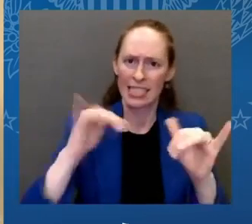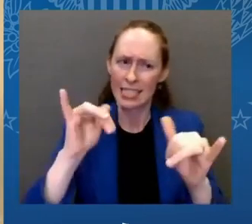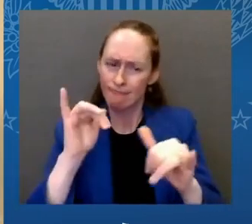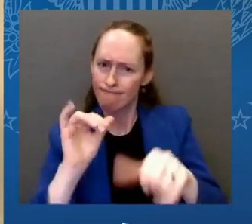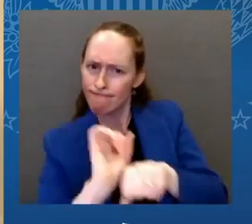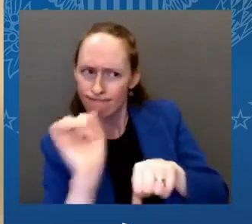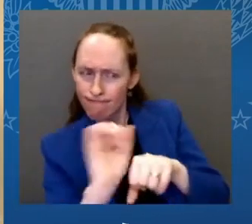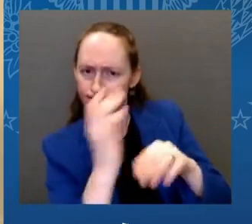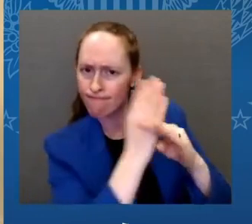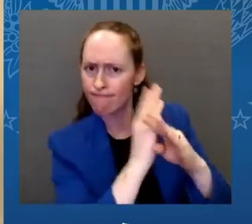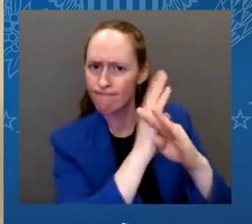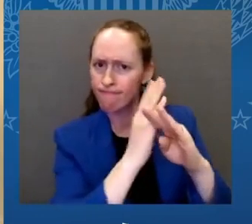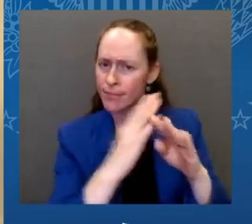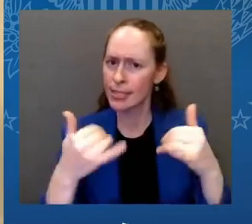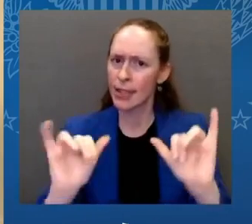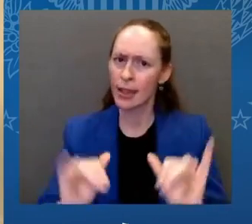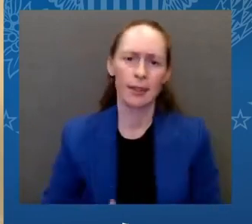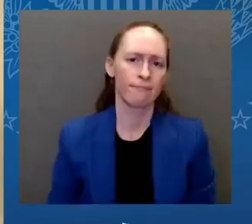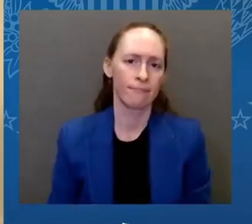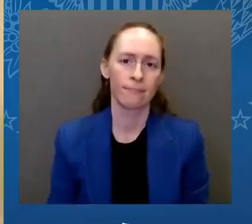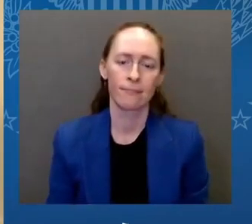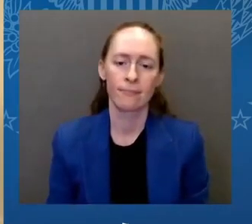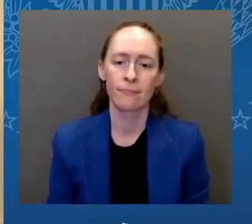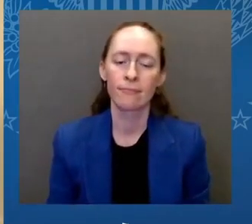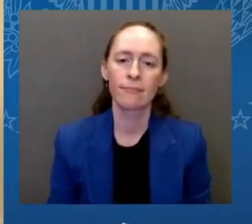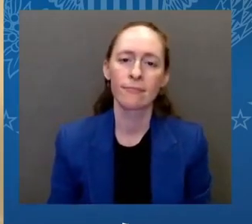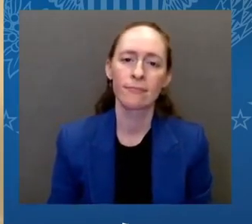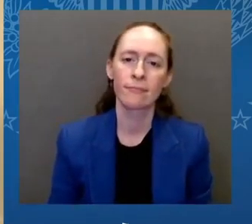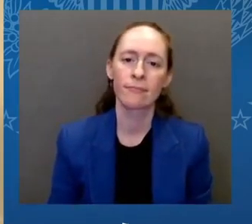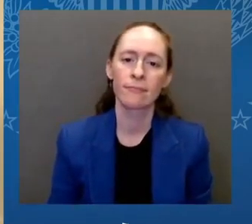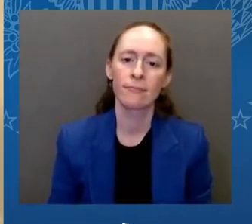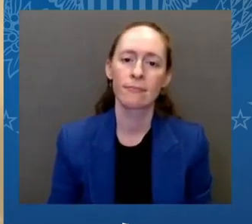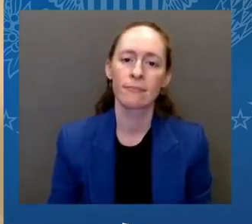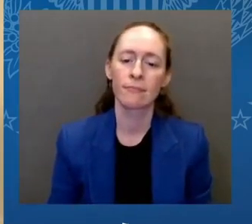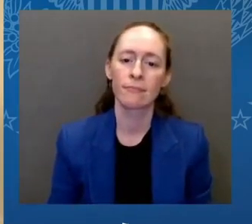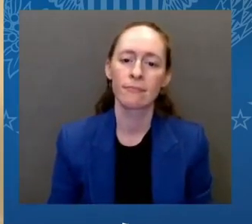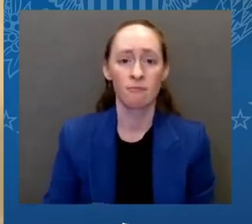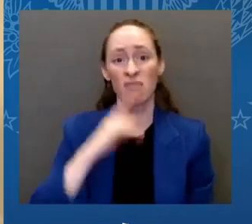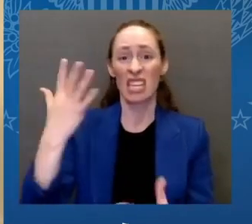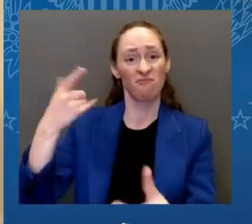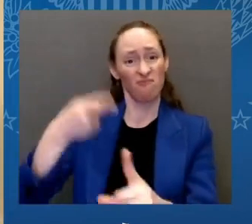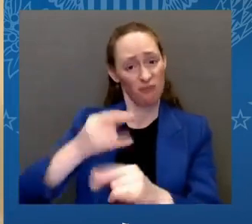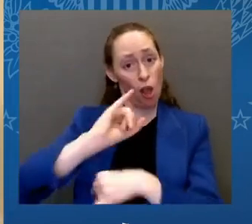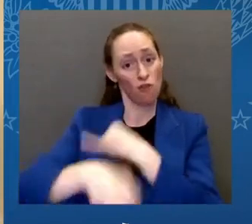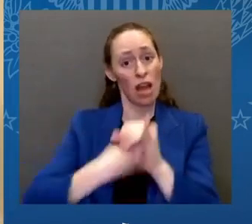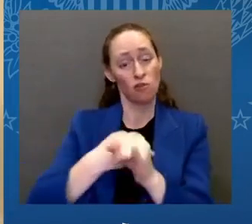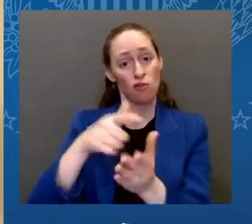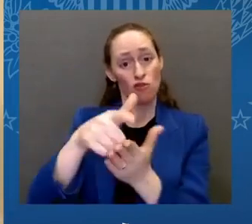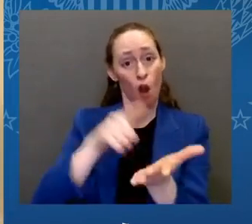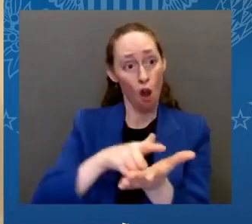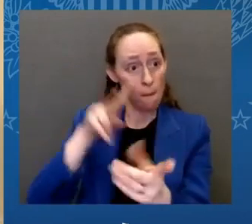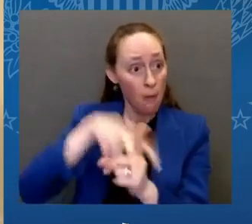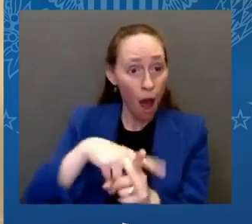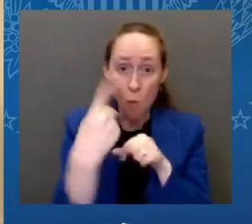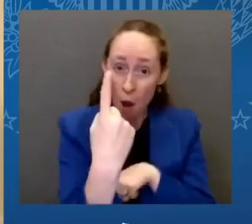як будуть посилені наші оборонні спроможності в найближчі місяці. Я про це не хочу зараз